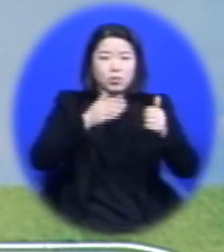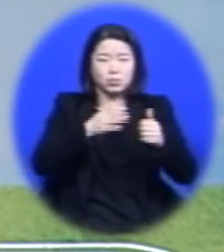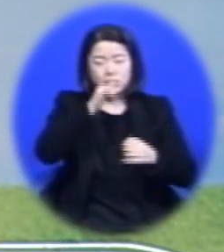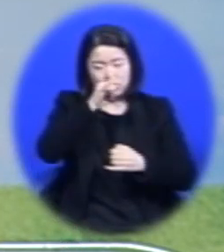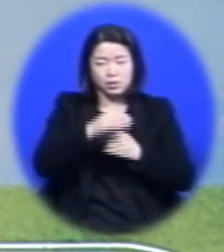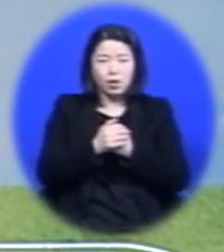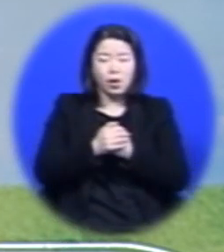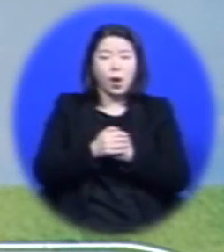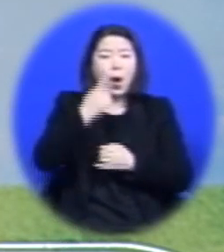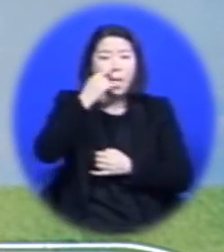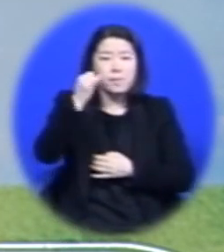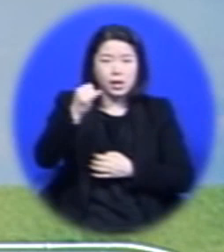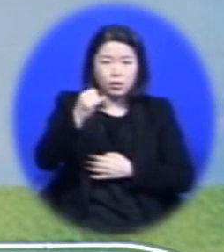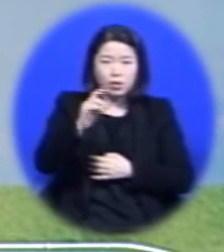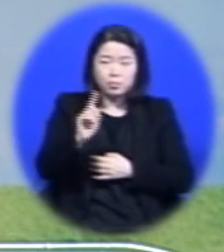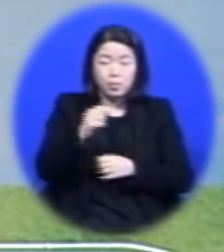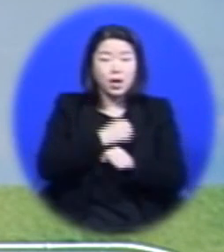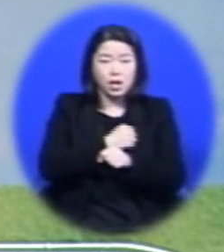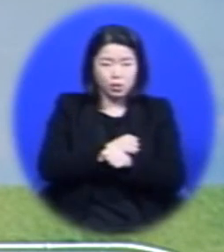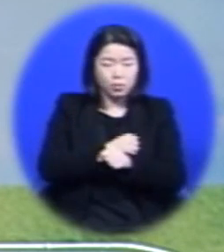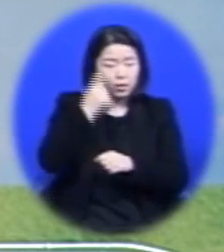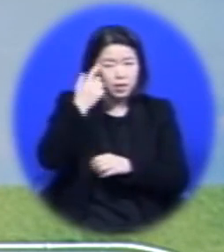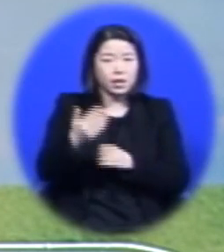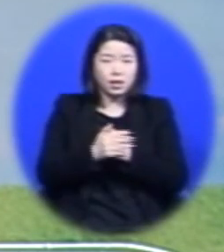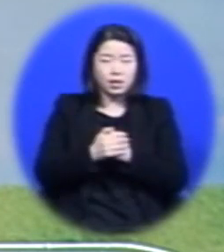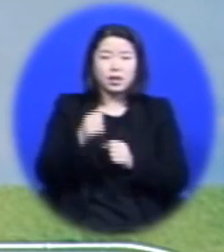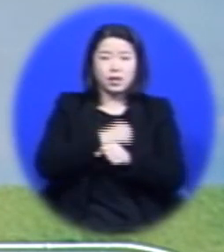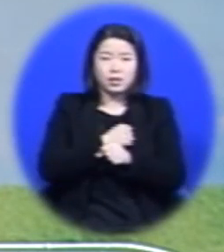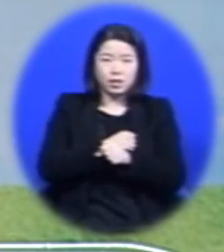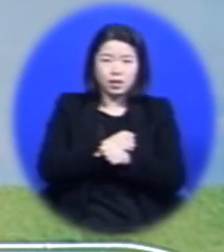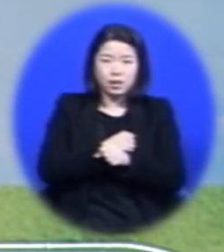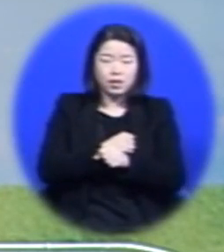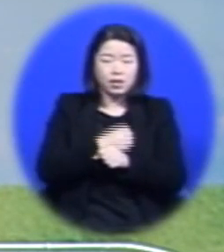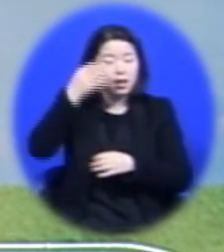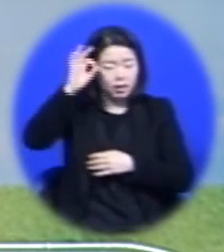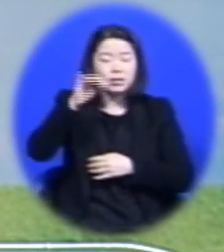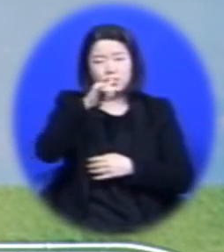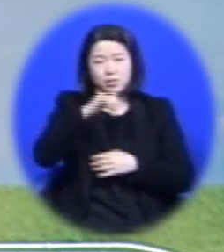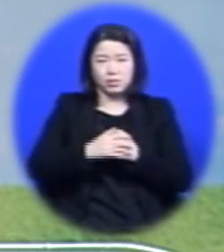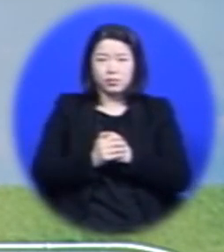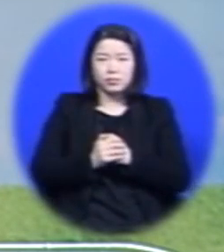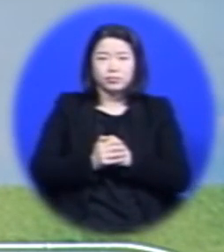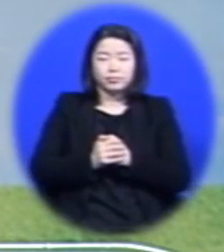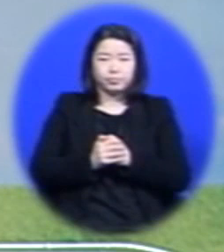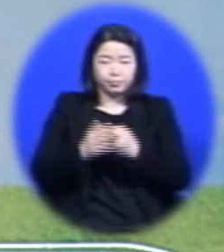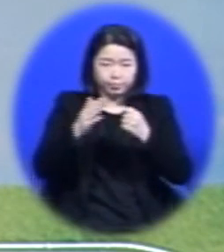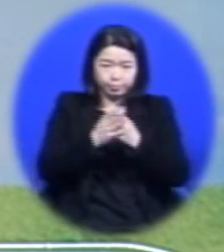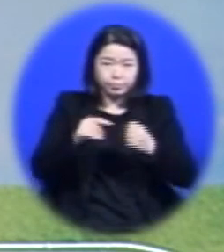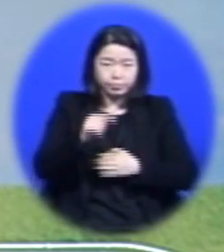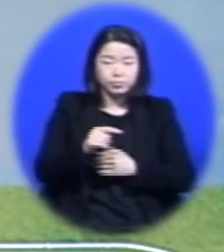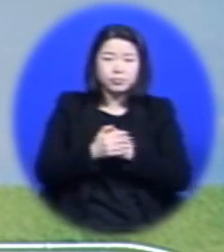했어요 엄마가 뭘 하려고 하나 하다가 깨달았어요 그래서